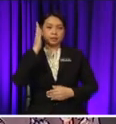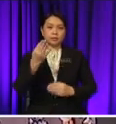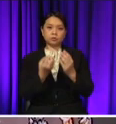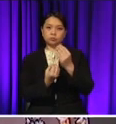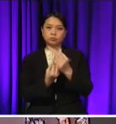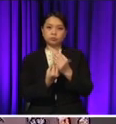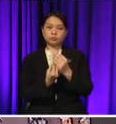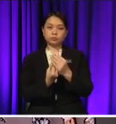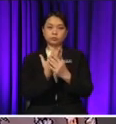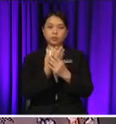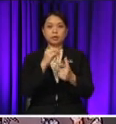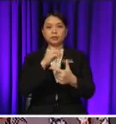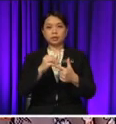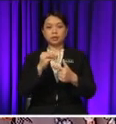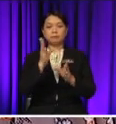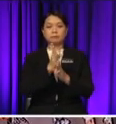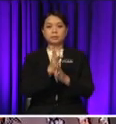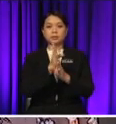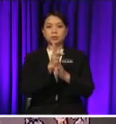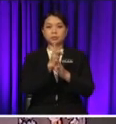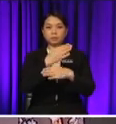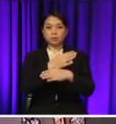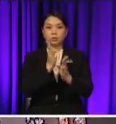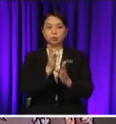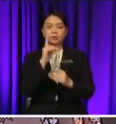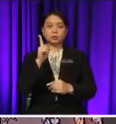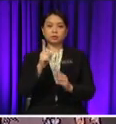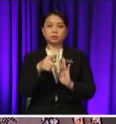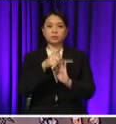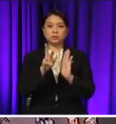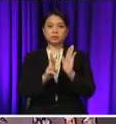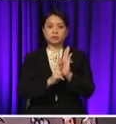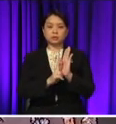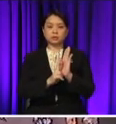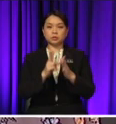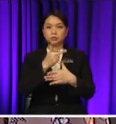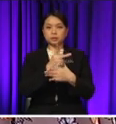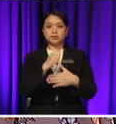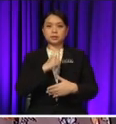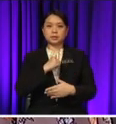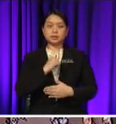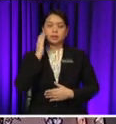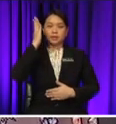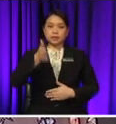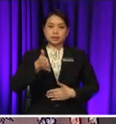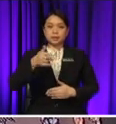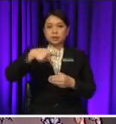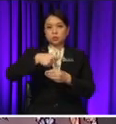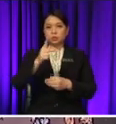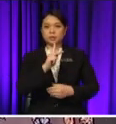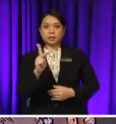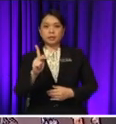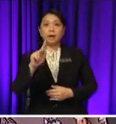ataupun membentuk satu ikatan sendiri yang mana mereka menentukan modal yang disumbangkan oleh pekongsi